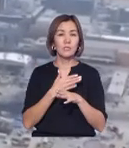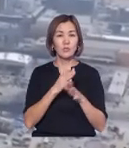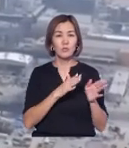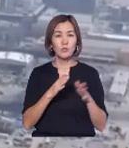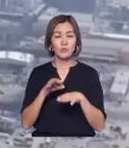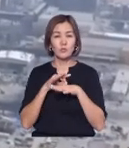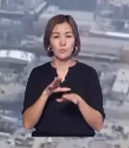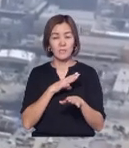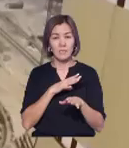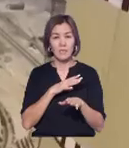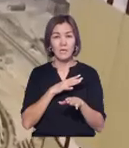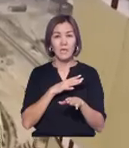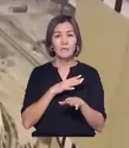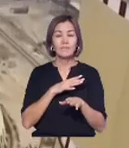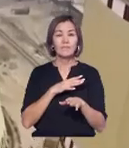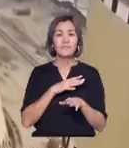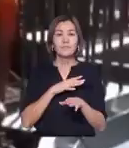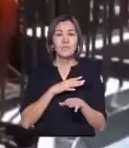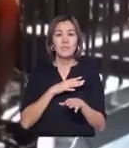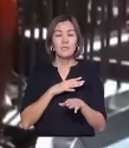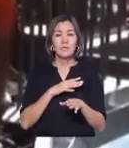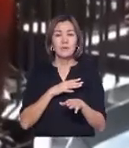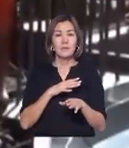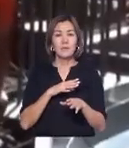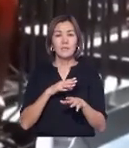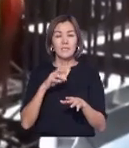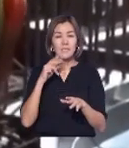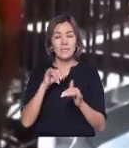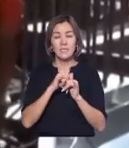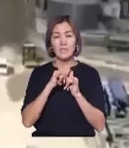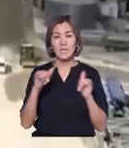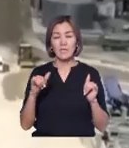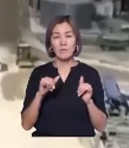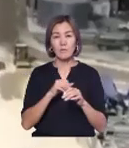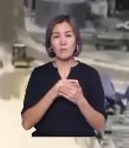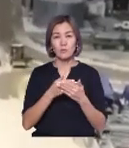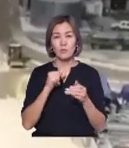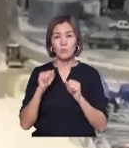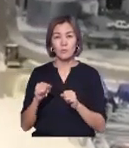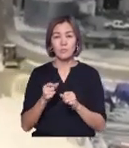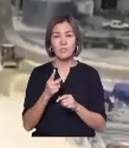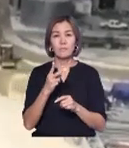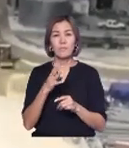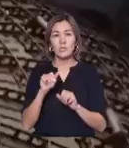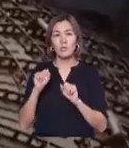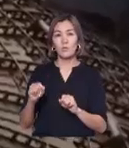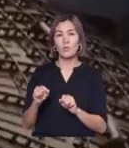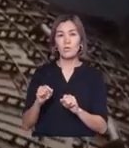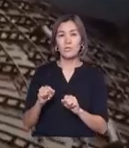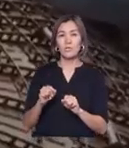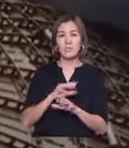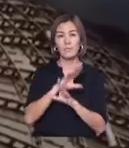қатар жұмыс істейді. Радиоактивті материалдардың сыртқа таралуына жол бермеу үшін реактор бірнеше қабаттан тұрады. Қорғаныш